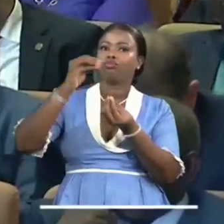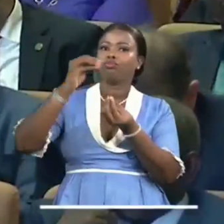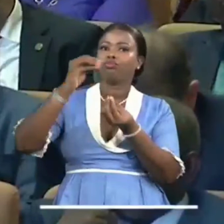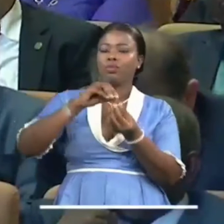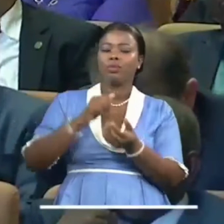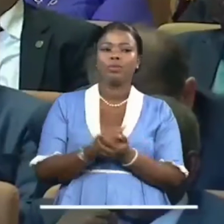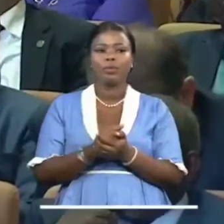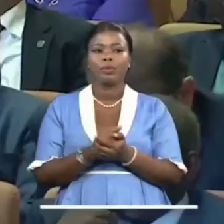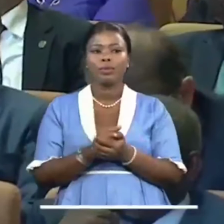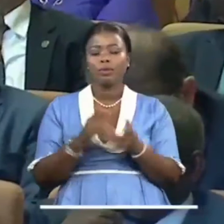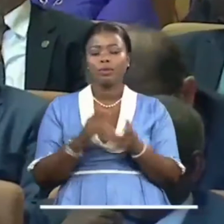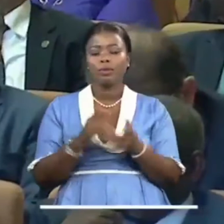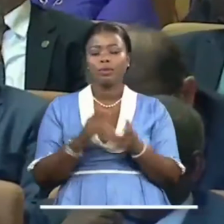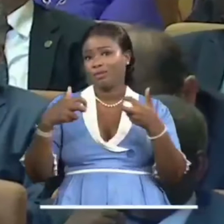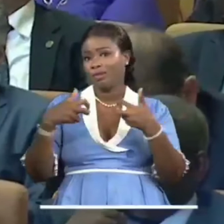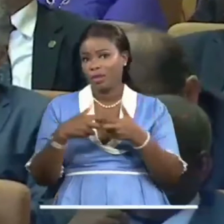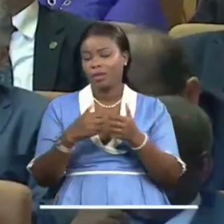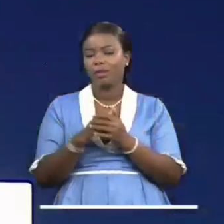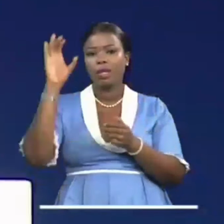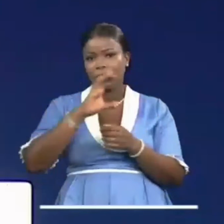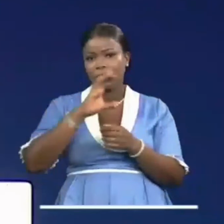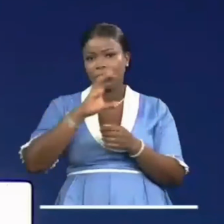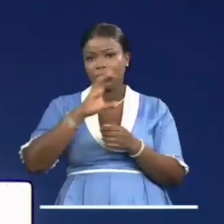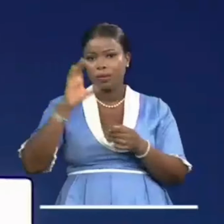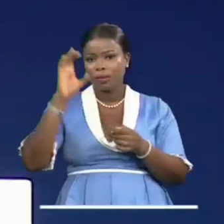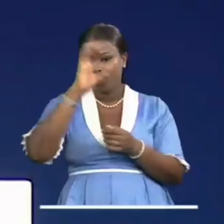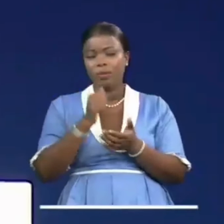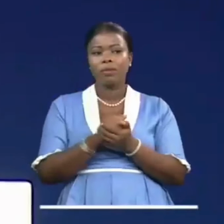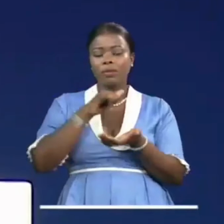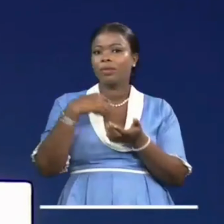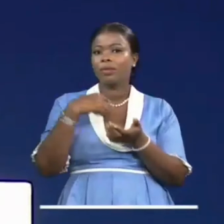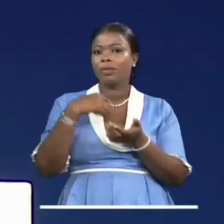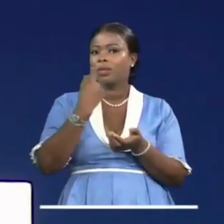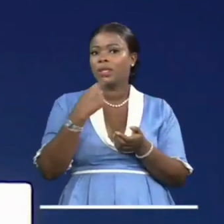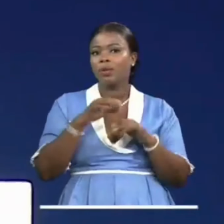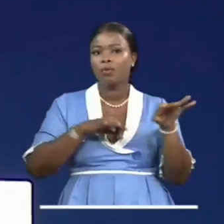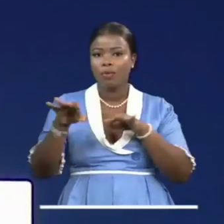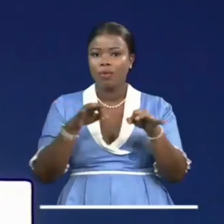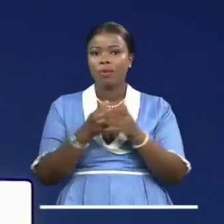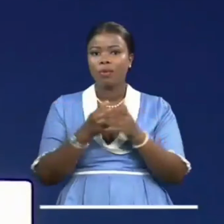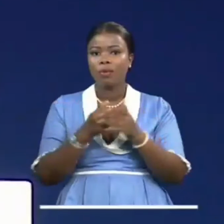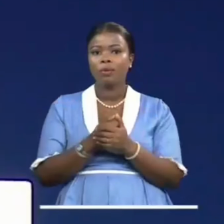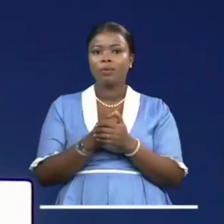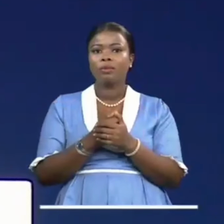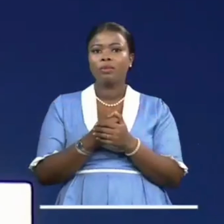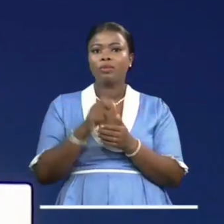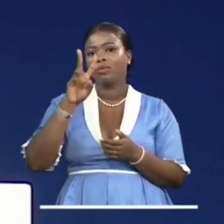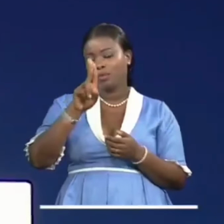les services qui font la recherche ceux qui font l'innovation et ceux qui font la vulgarisation